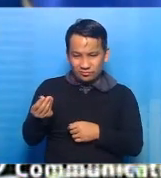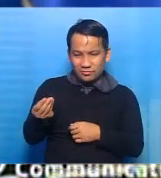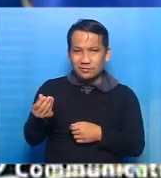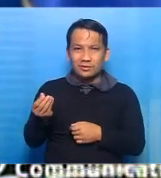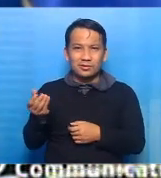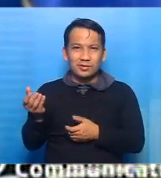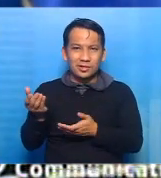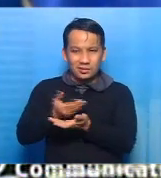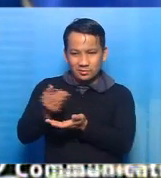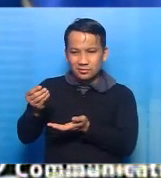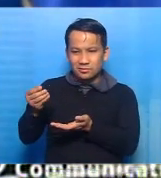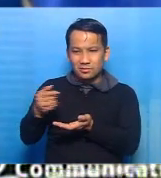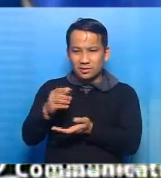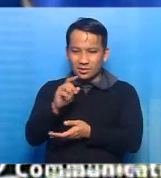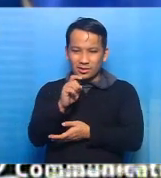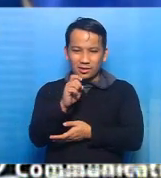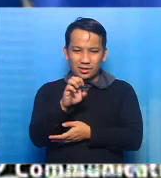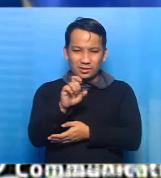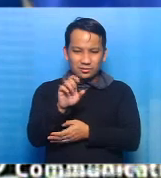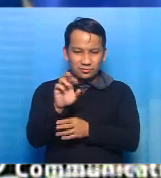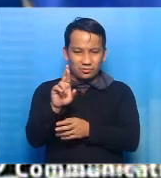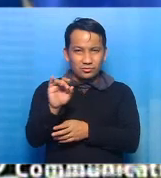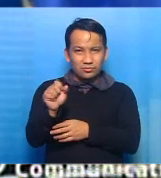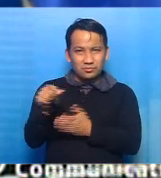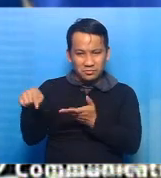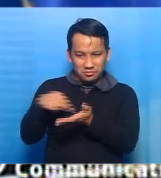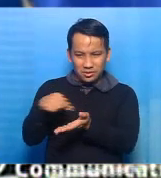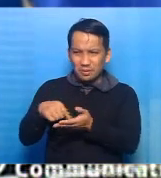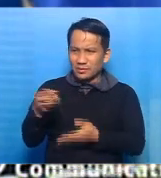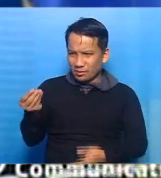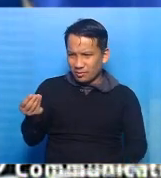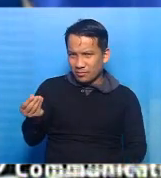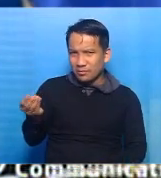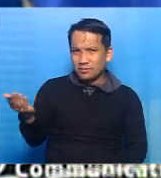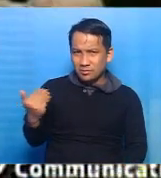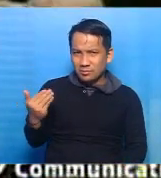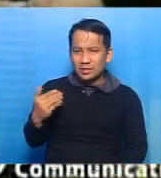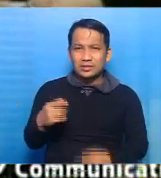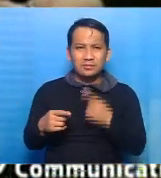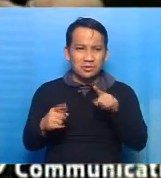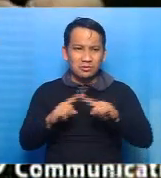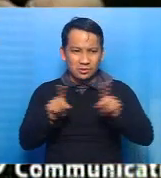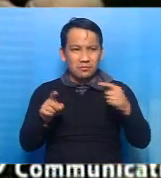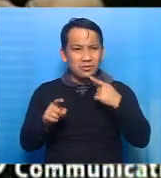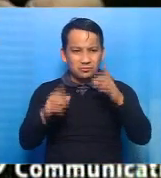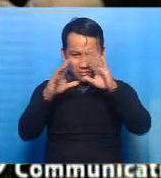extortion, when we say you pay. Dapat talaga magbayad.